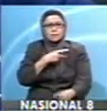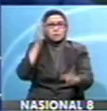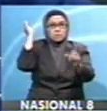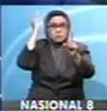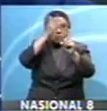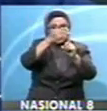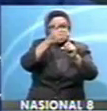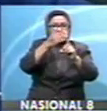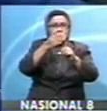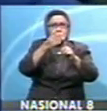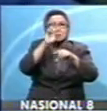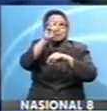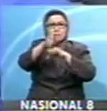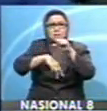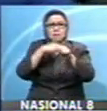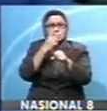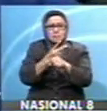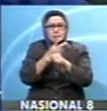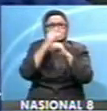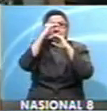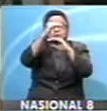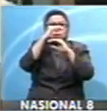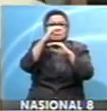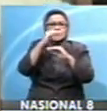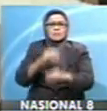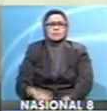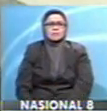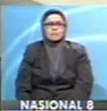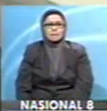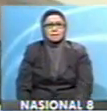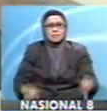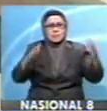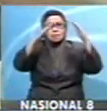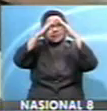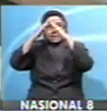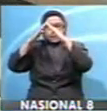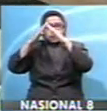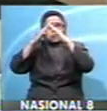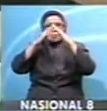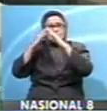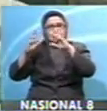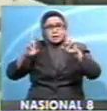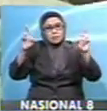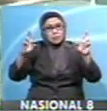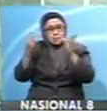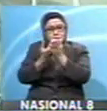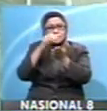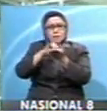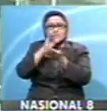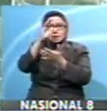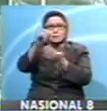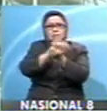akan sampai pada du tahun dalam tempoh du tahun Kompleks pekan Rabu yang baharu itu dijangka mengambil masa dua tahun untuk